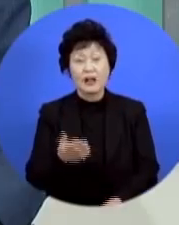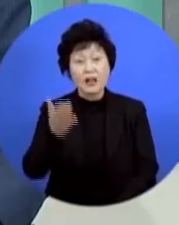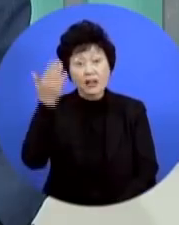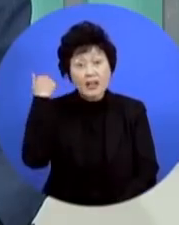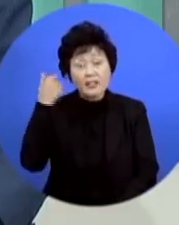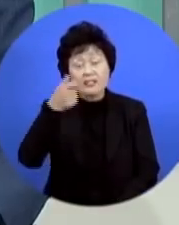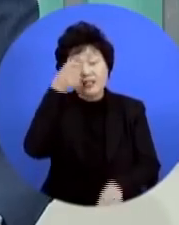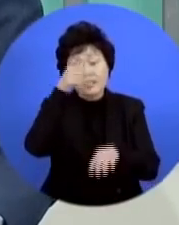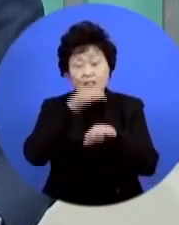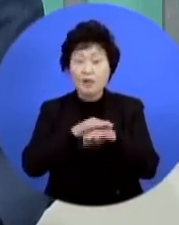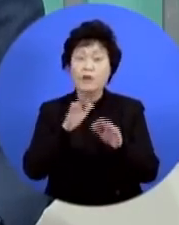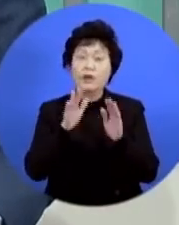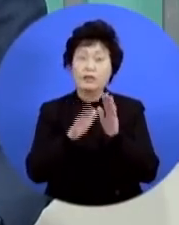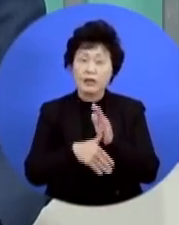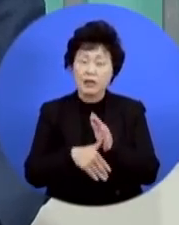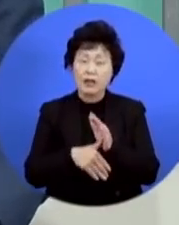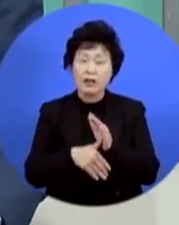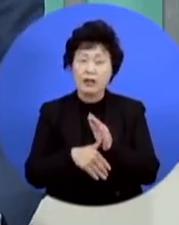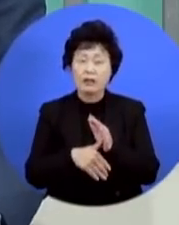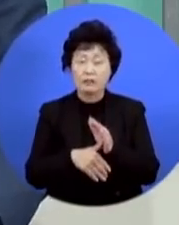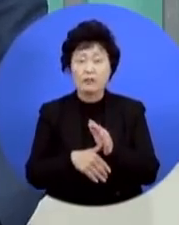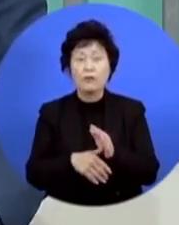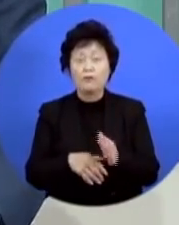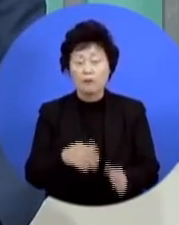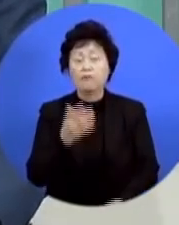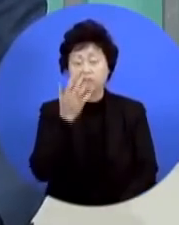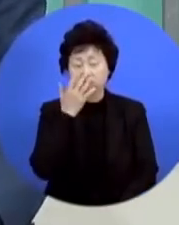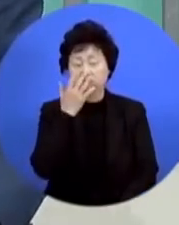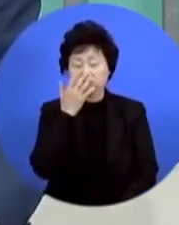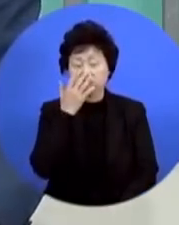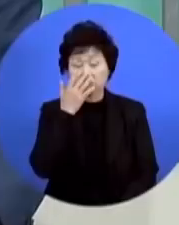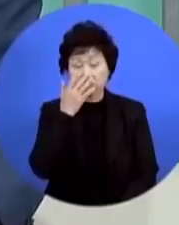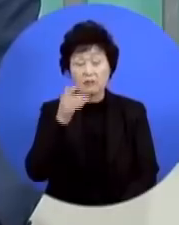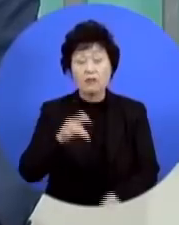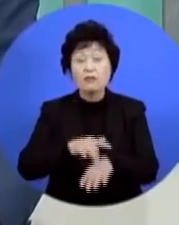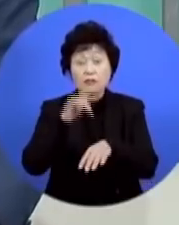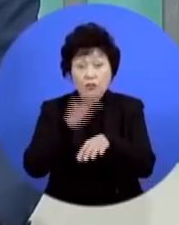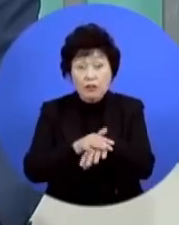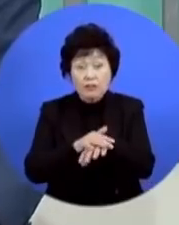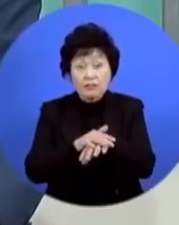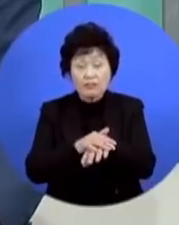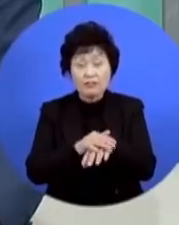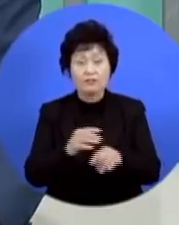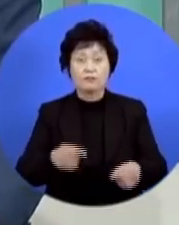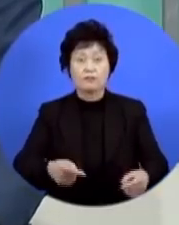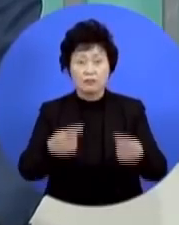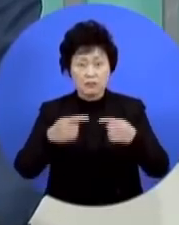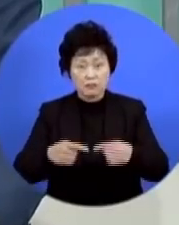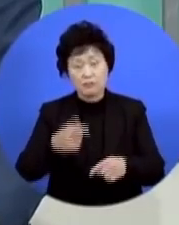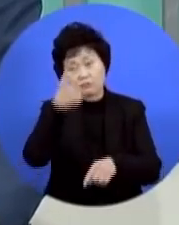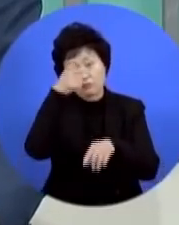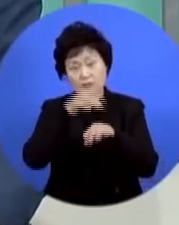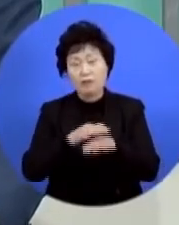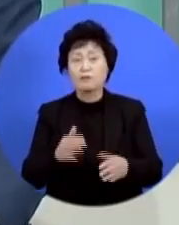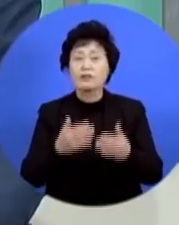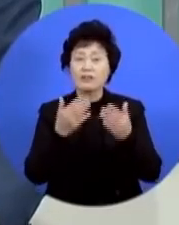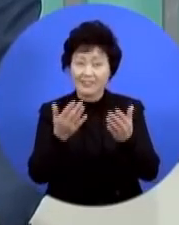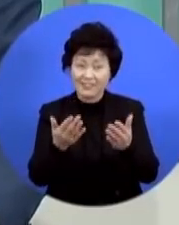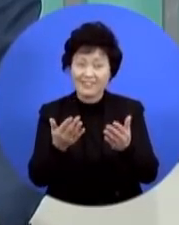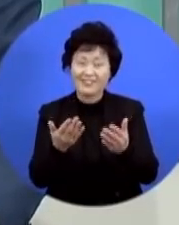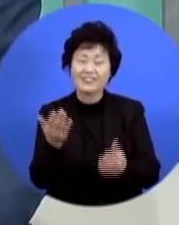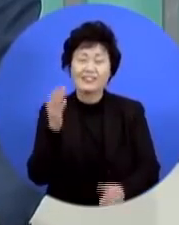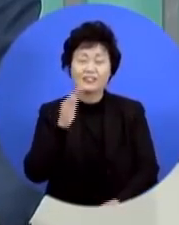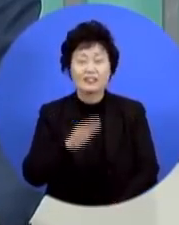예배의 소중함을 몰랐다가 그게 습관적이었어. 한번 잃어보니까 그러니까 이게 얼마나 모인다는 아멘, 게 아멘. 그거야 그거. 저는 그래서